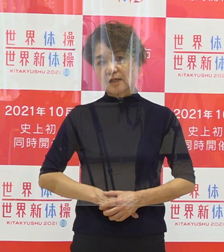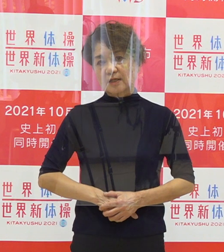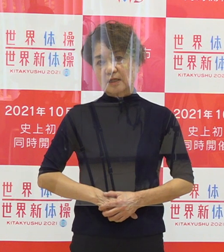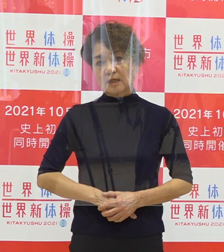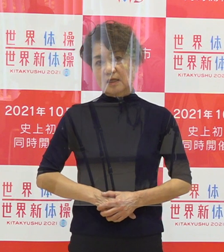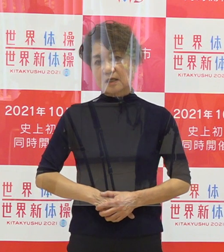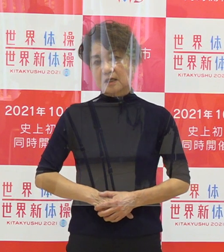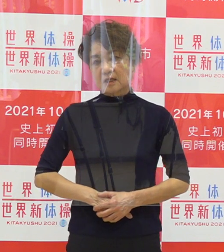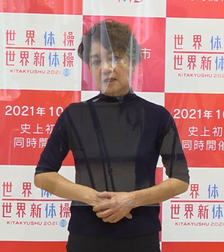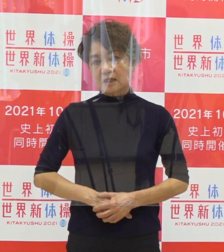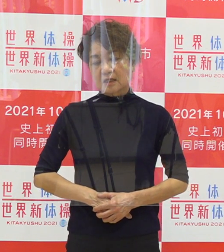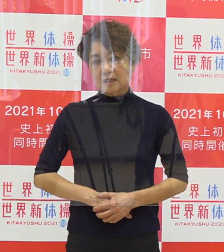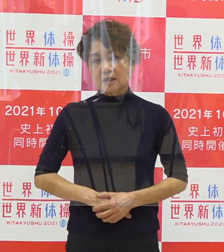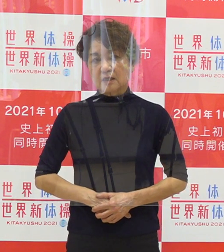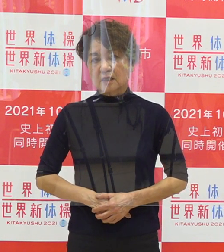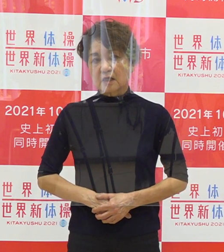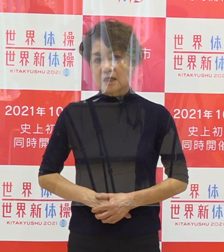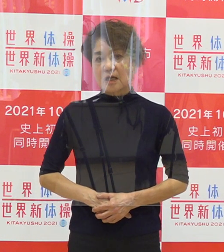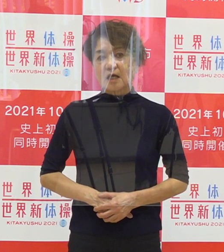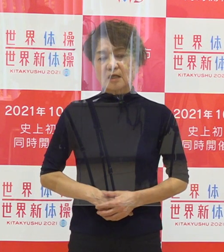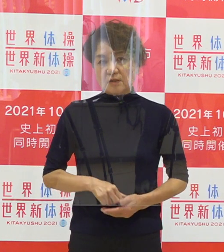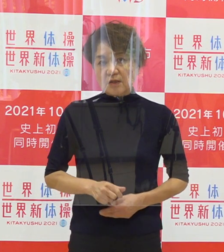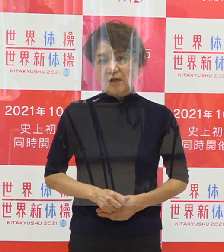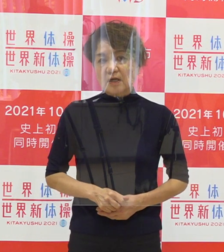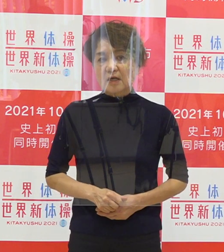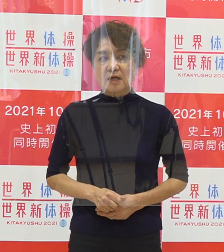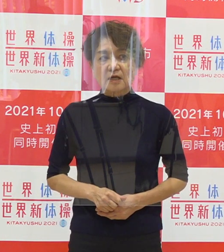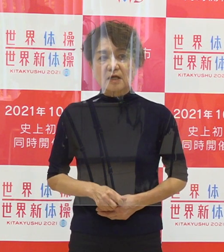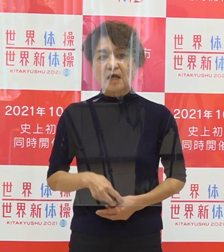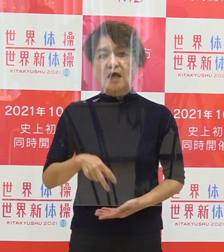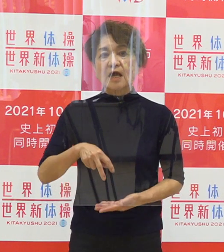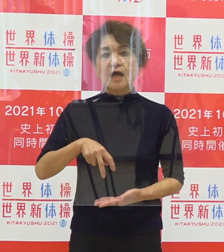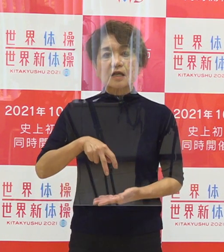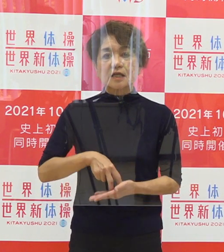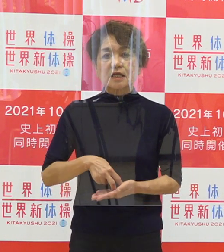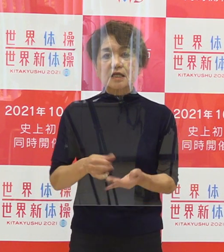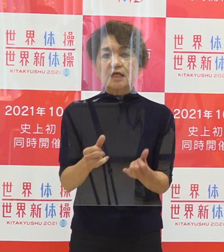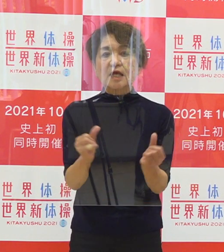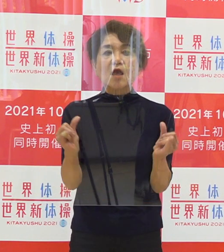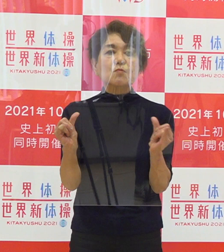立民の方に行かれなかった理由とか意図とかっていうのはあるんでしょうか。